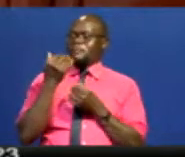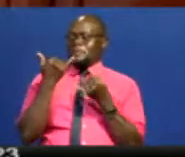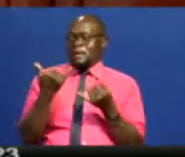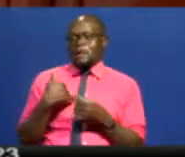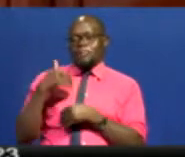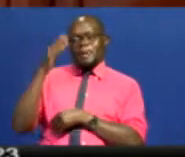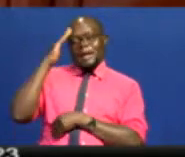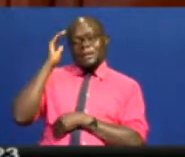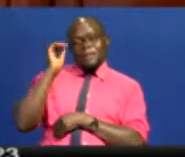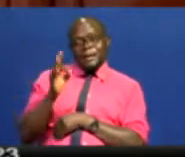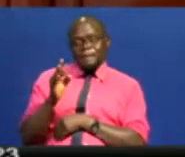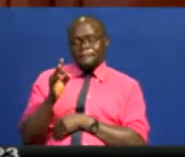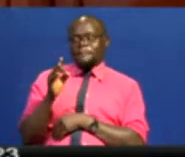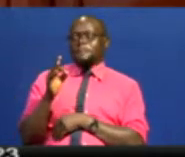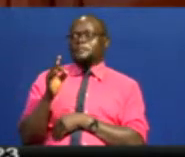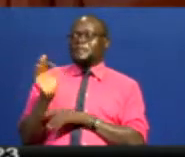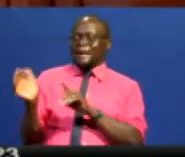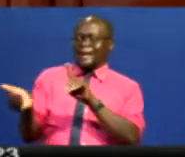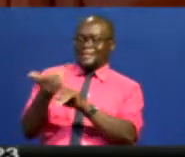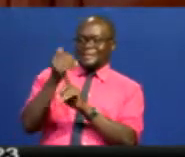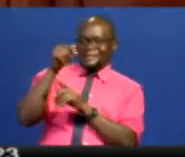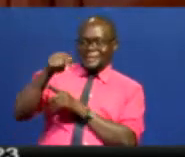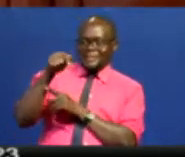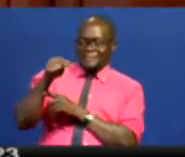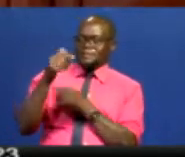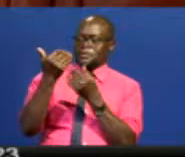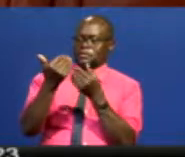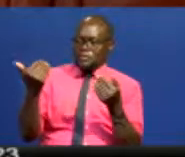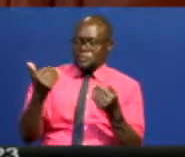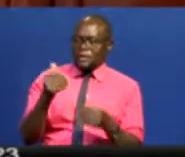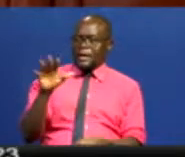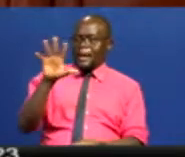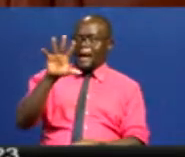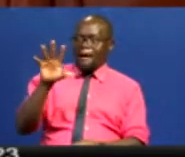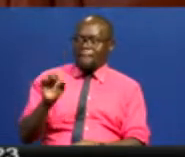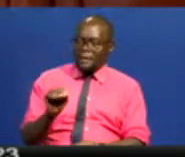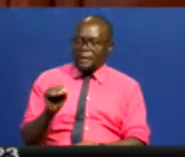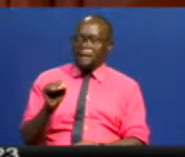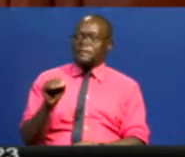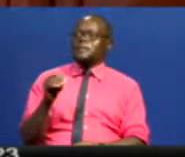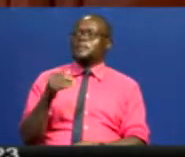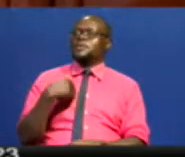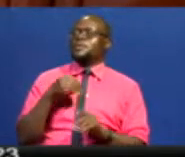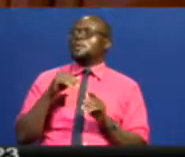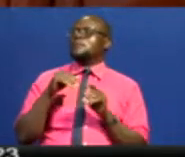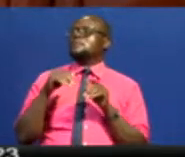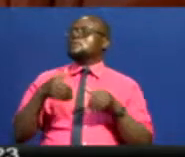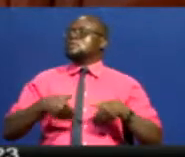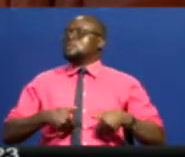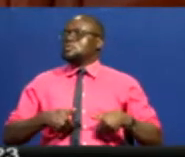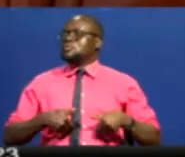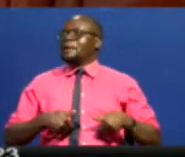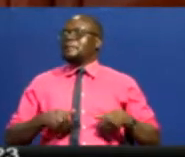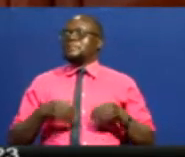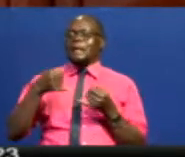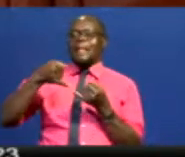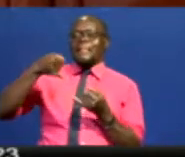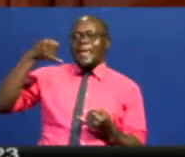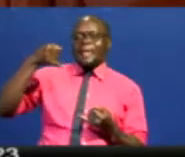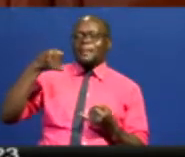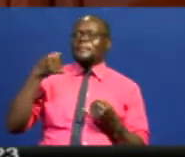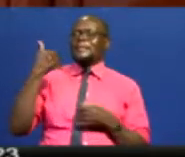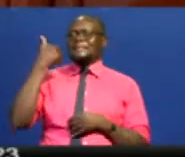najua wakiweza kuwafikia jambo hili, watoto wa Kiafrika hawawezi kutokea kwenye mapicha na kwa shakoo mara